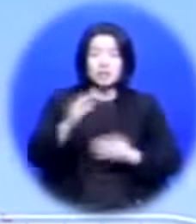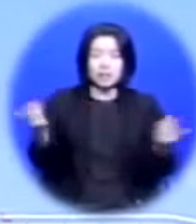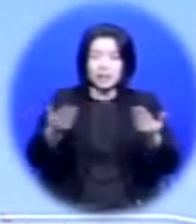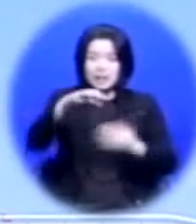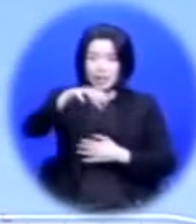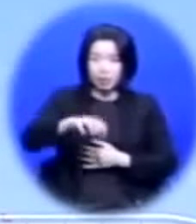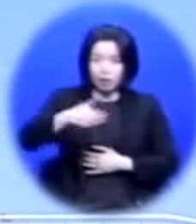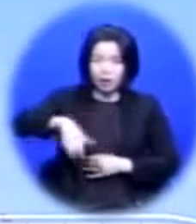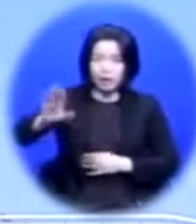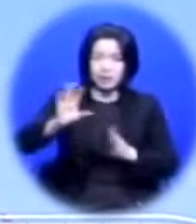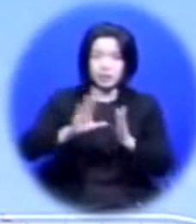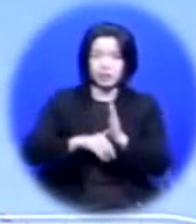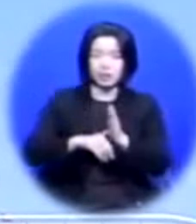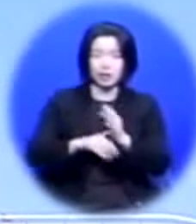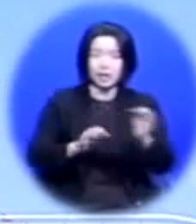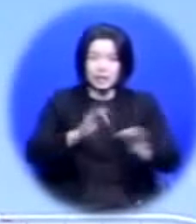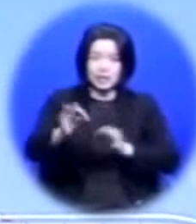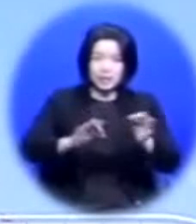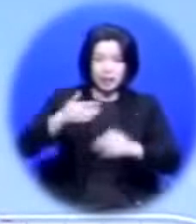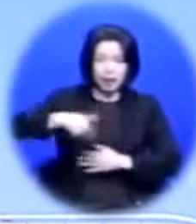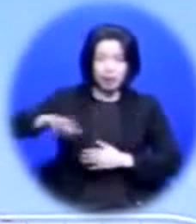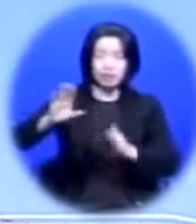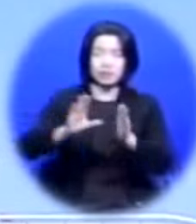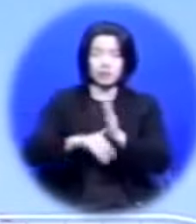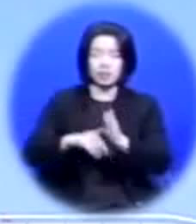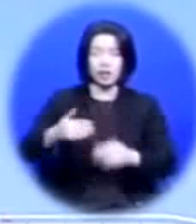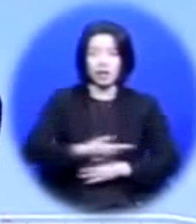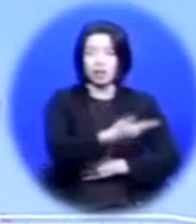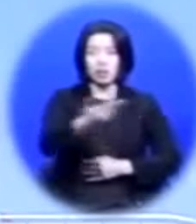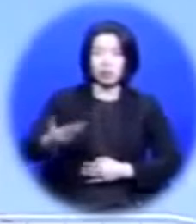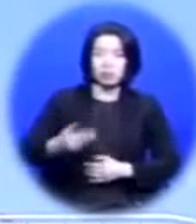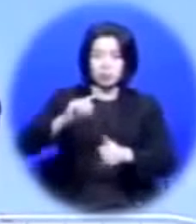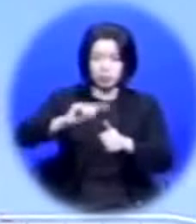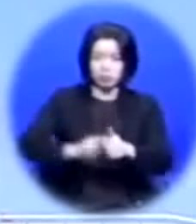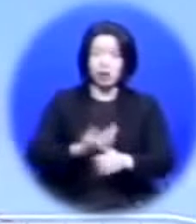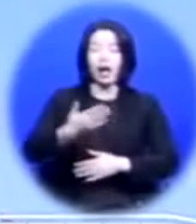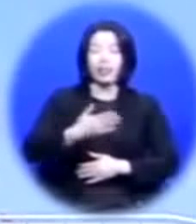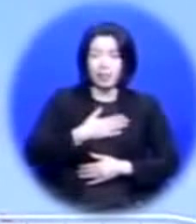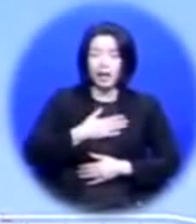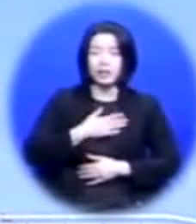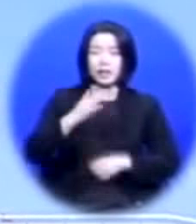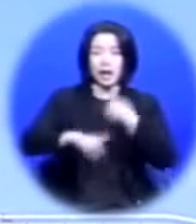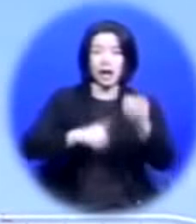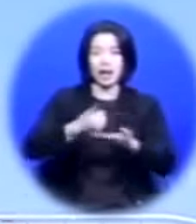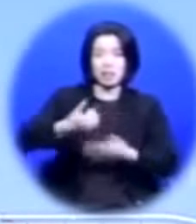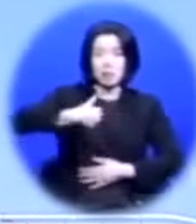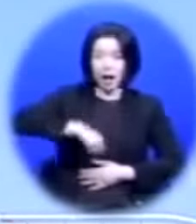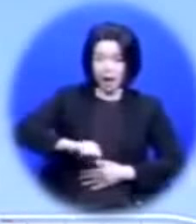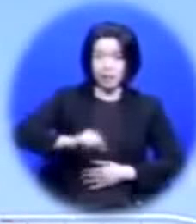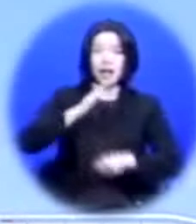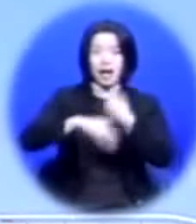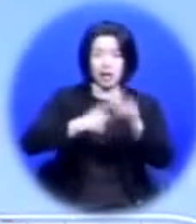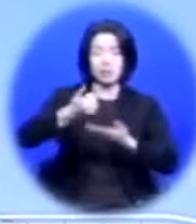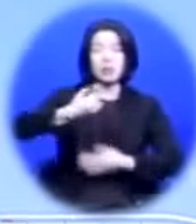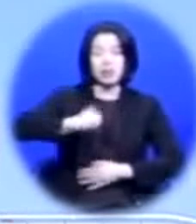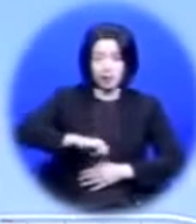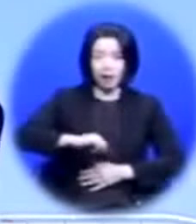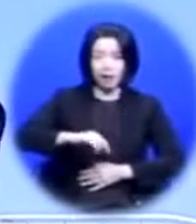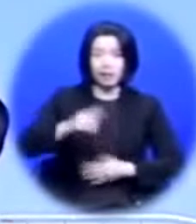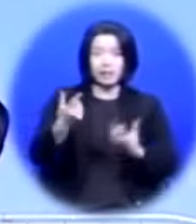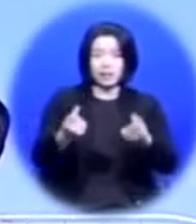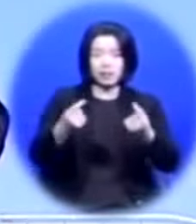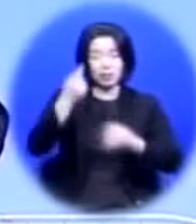때 여러분이 시장에 갔을 때 여러분 스스로가 나는 하나님의 아들이야 하나님의 딸이야 이런